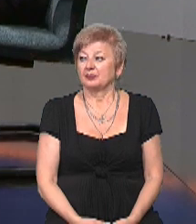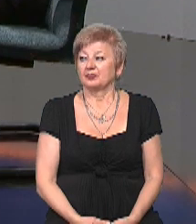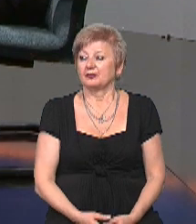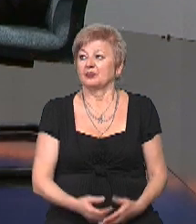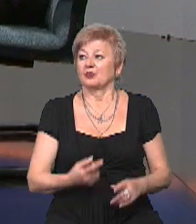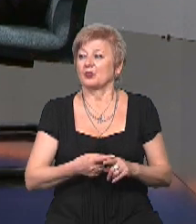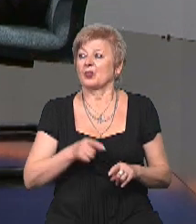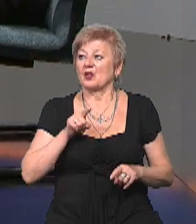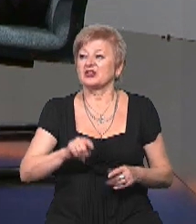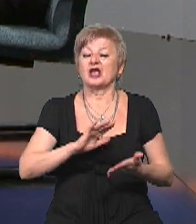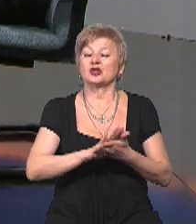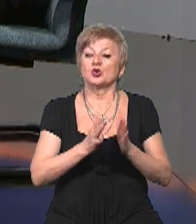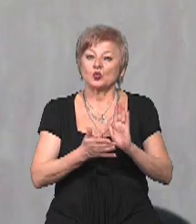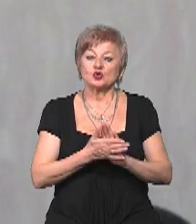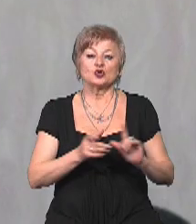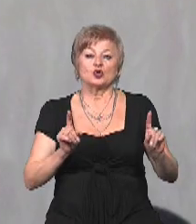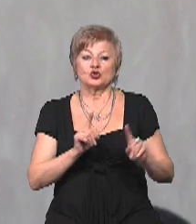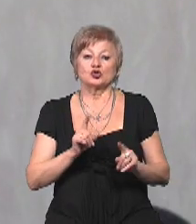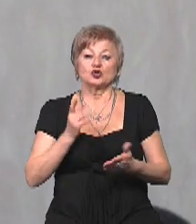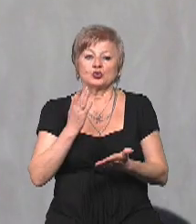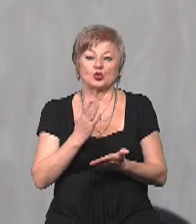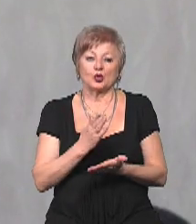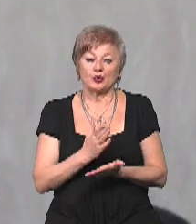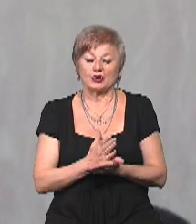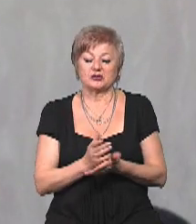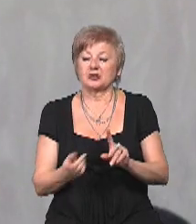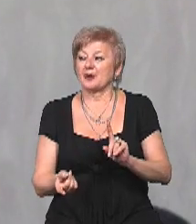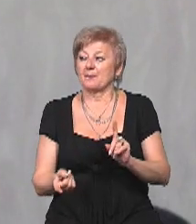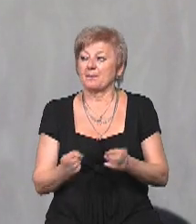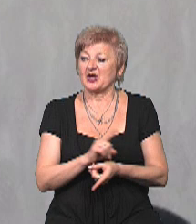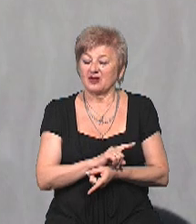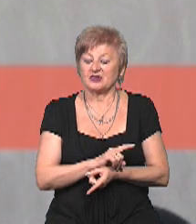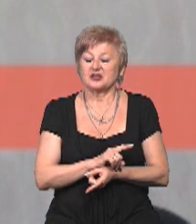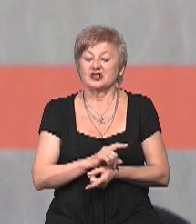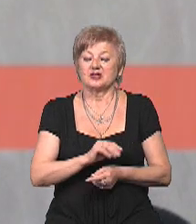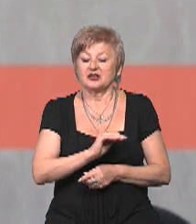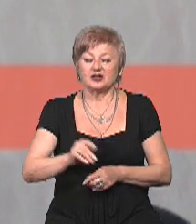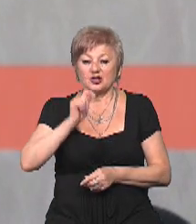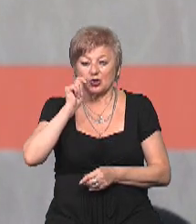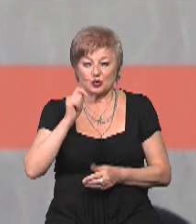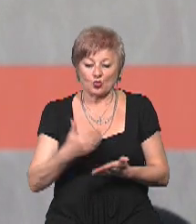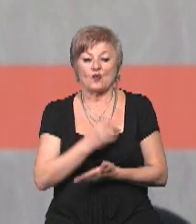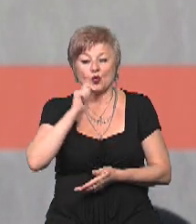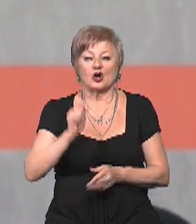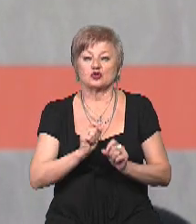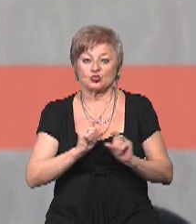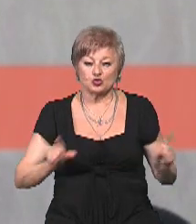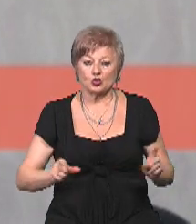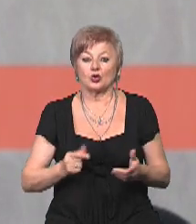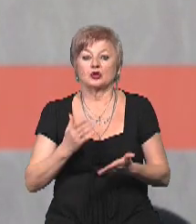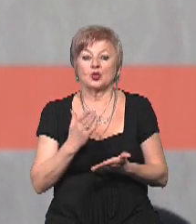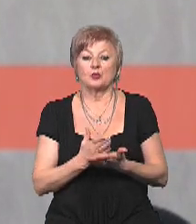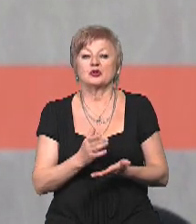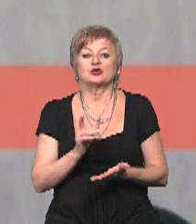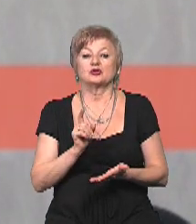Оці умови, в які ми мали перевести дітей в нової української школи, вони мають